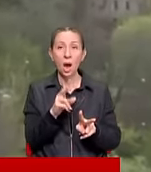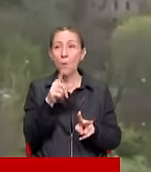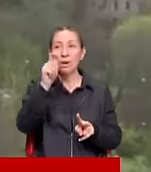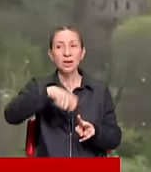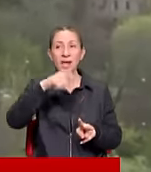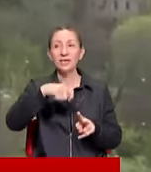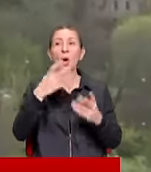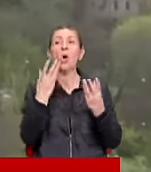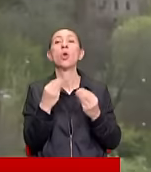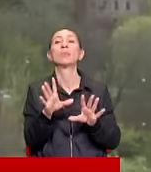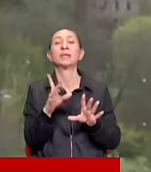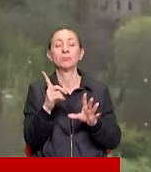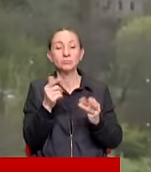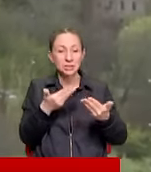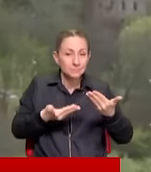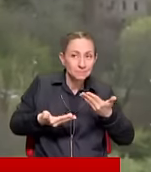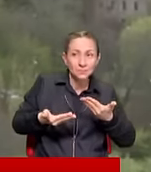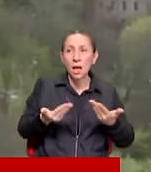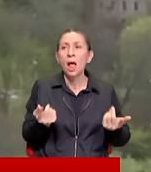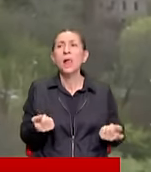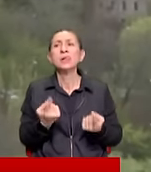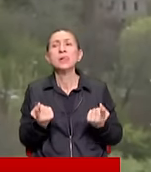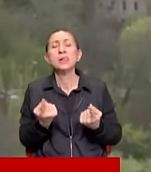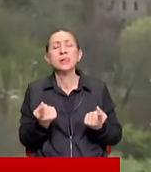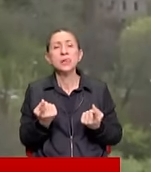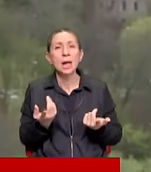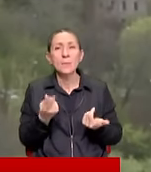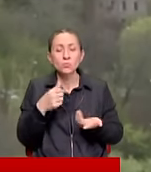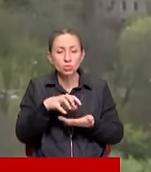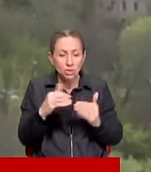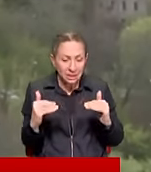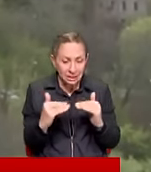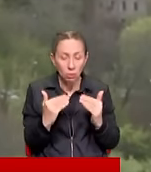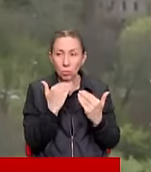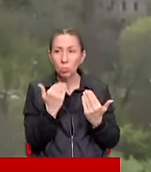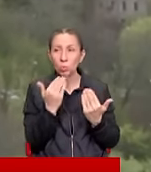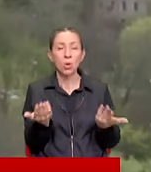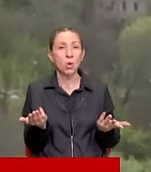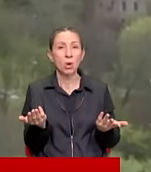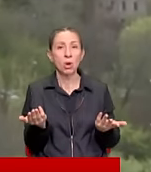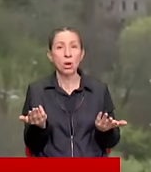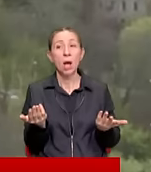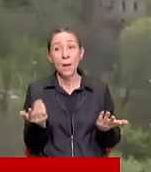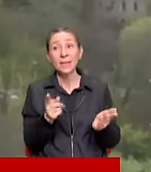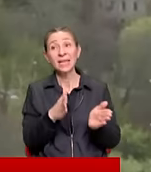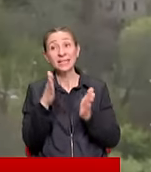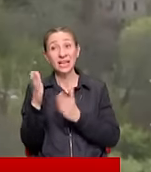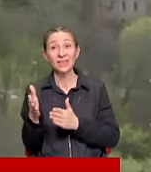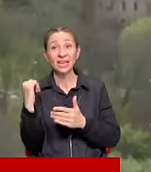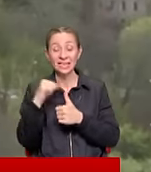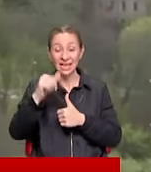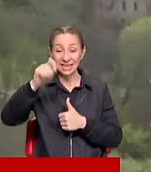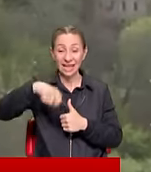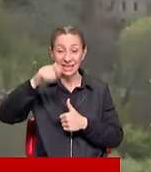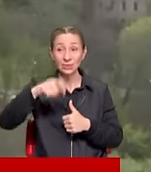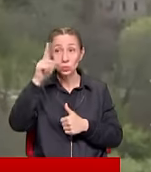kredi kartı da olmadan bir şekilde günler geçmiyor, bütçe denklenemiyor. Ama diğer taraftan yine kredi